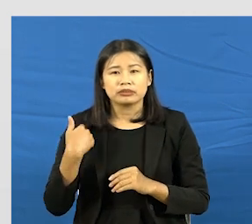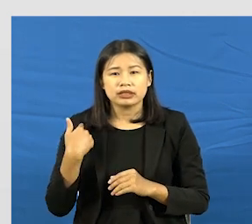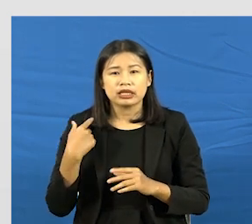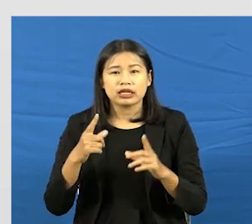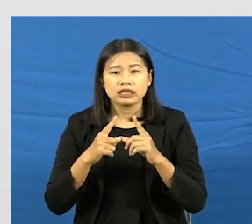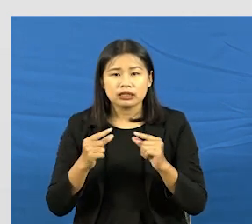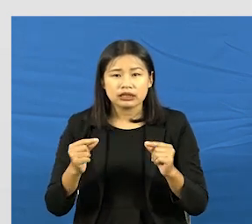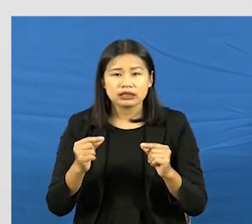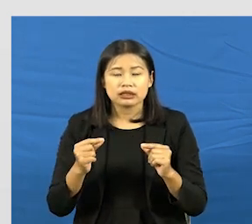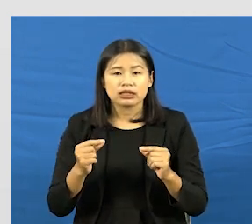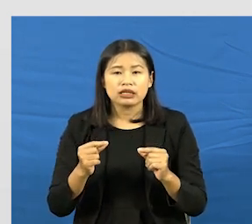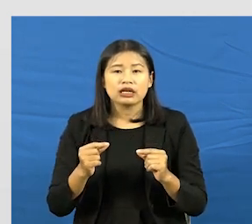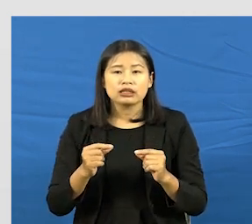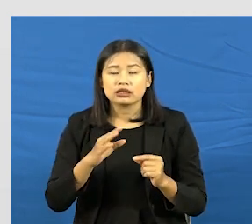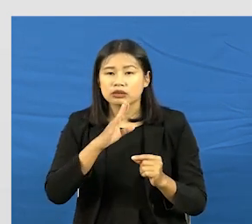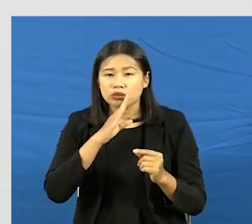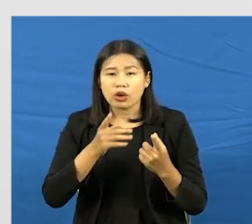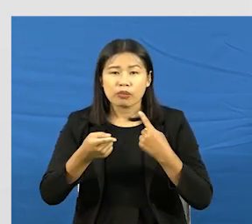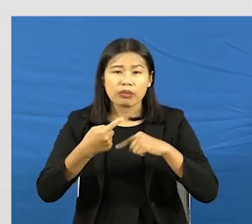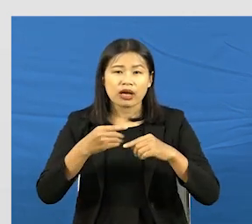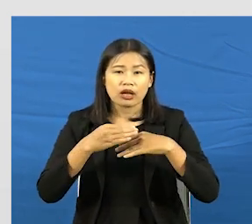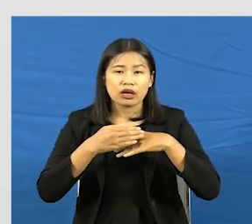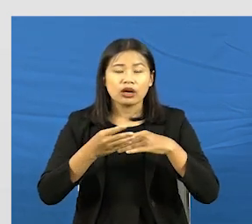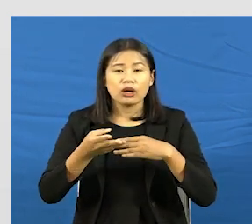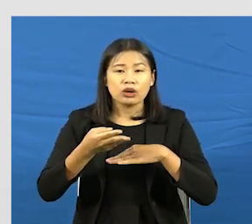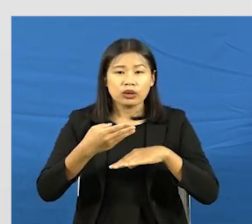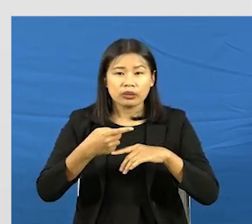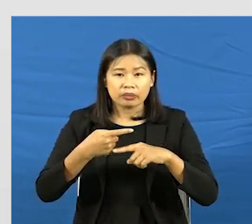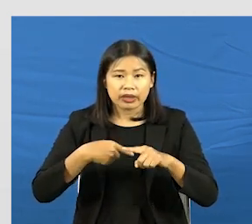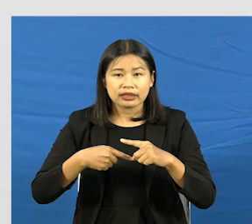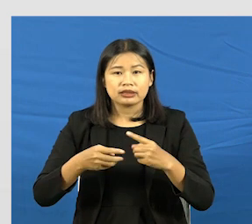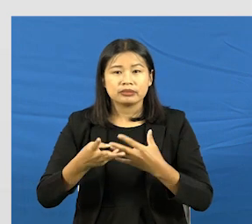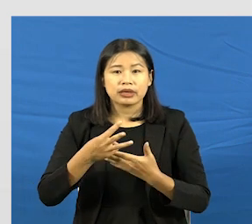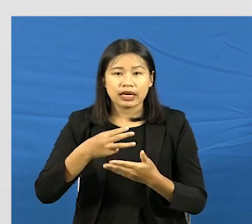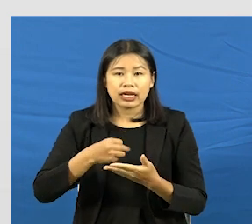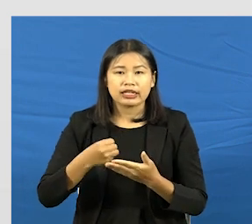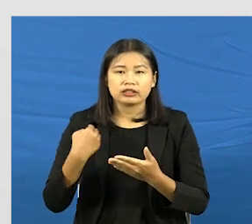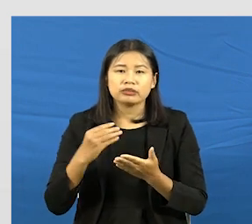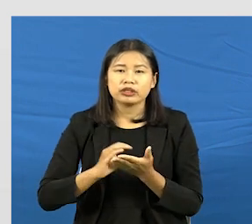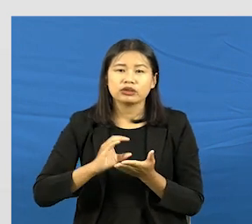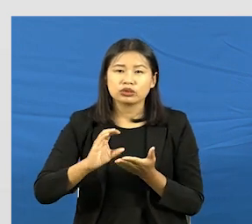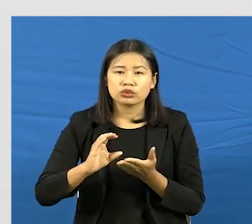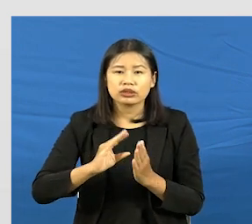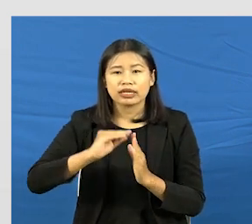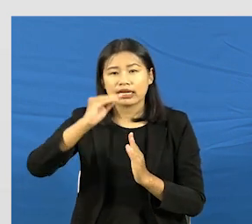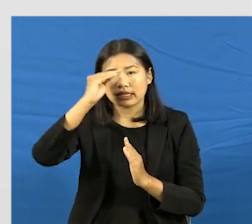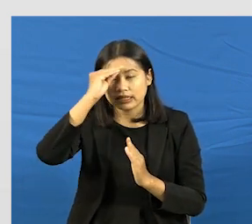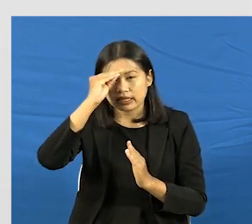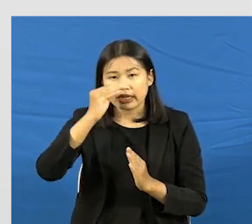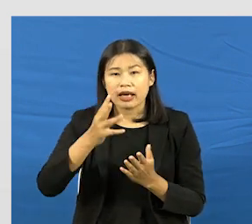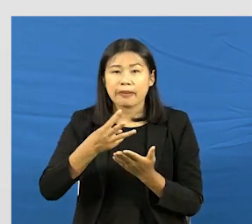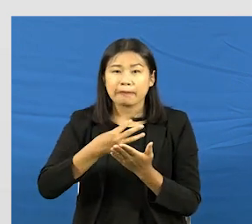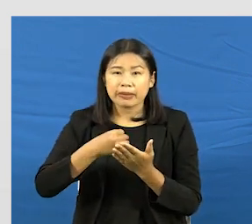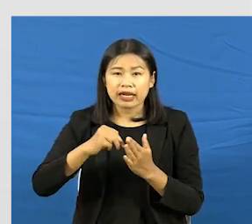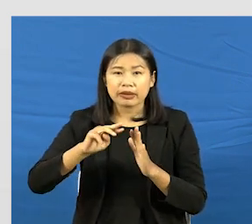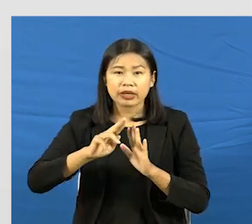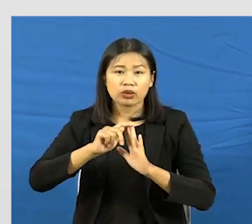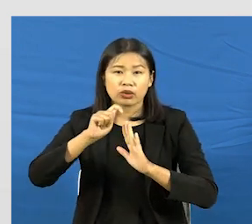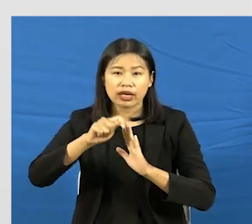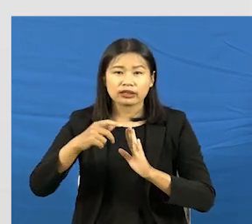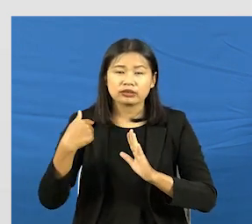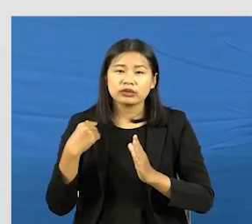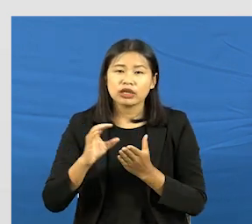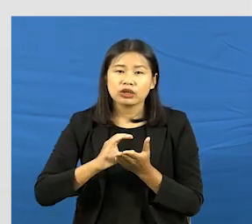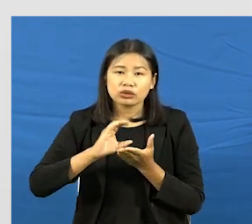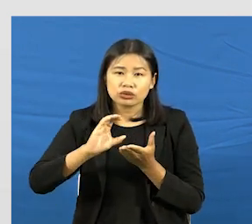ลัยก็คือเรื่องของทุนการศึกษานะครับมหาวิทยาลัยเรามีทุนต่างๆเนี่ยที่จะจัด